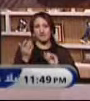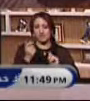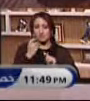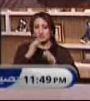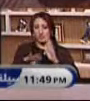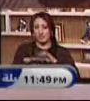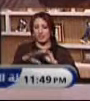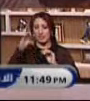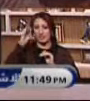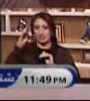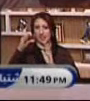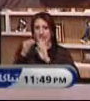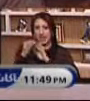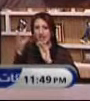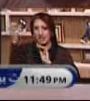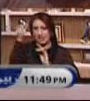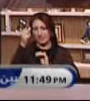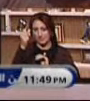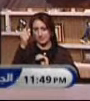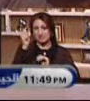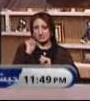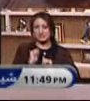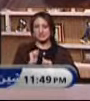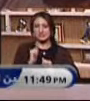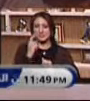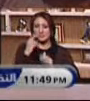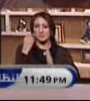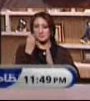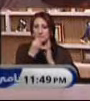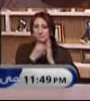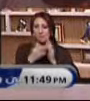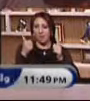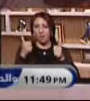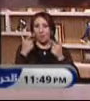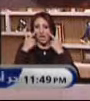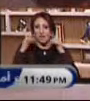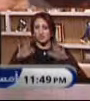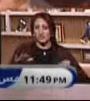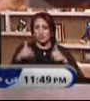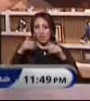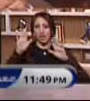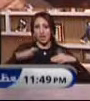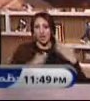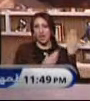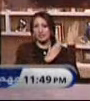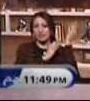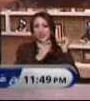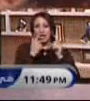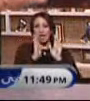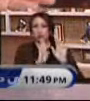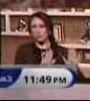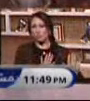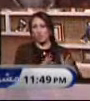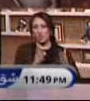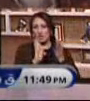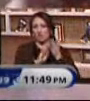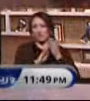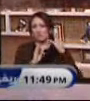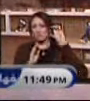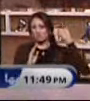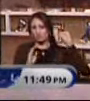أمقرأ كتابية إني ظننت أني ملاق حسابية فهو في عيشة راضية في جنة عال. الثاني والعياذ بالله تطول حسرته، لقد